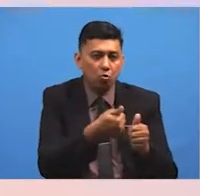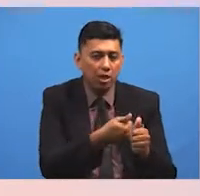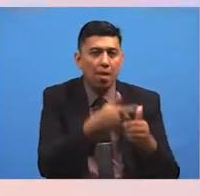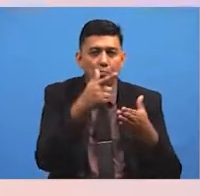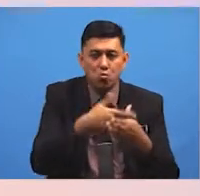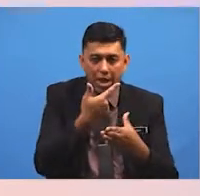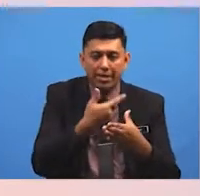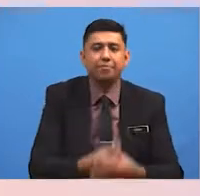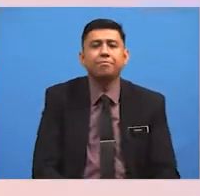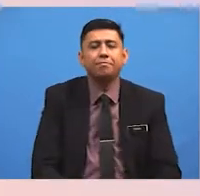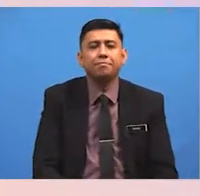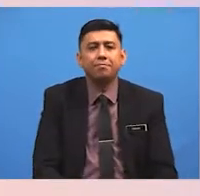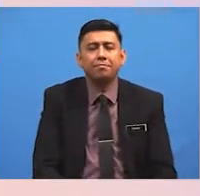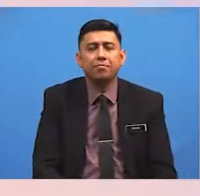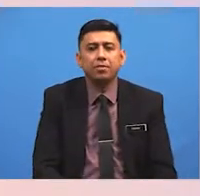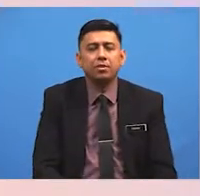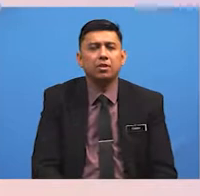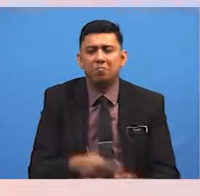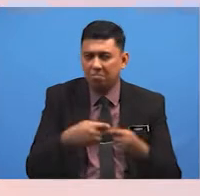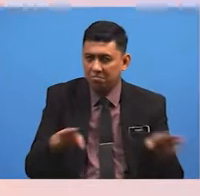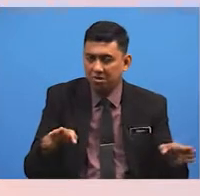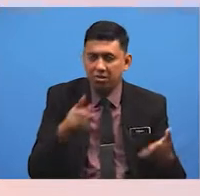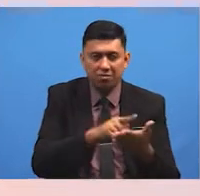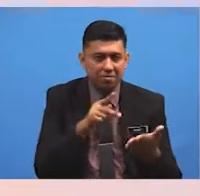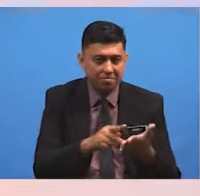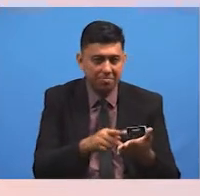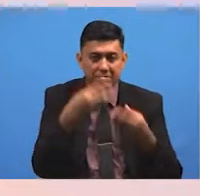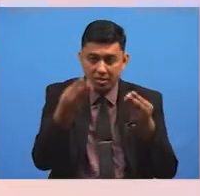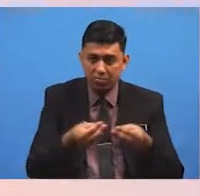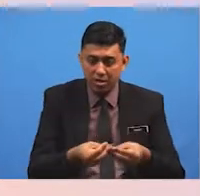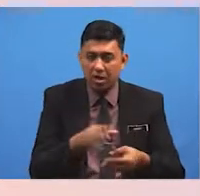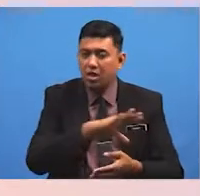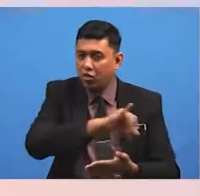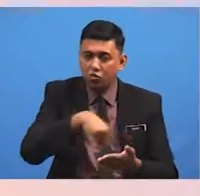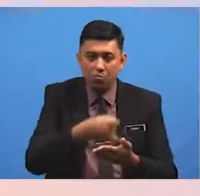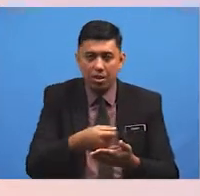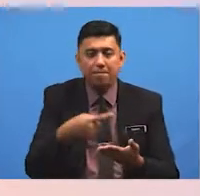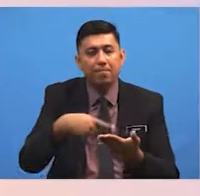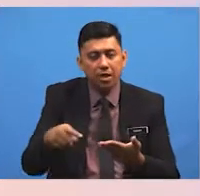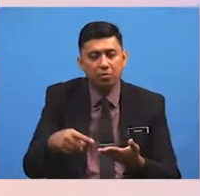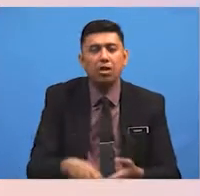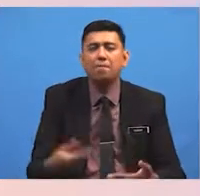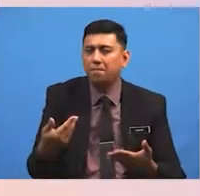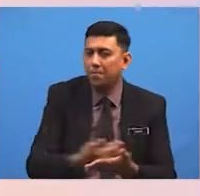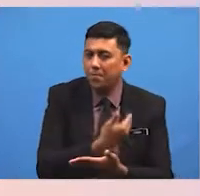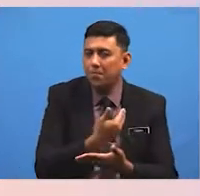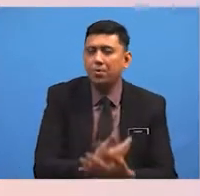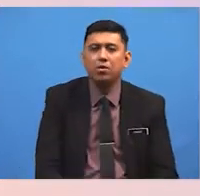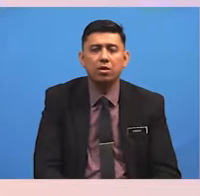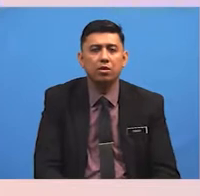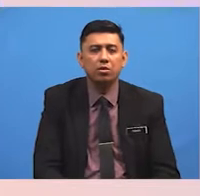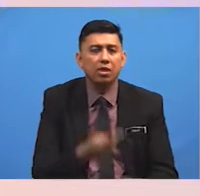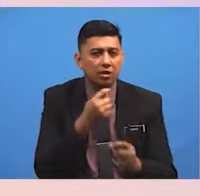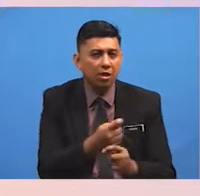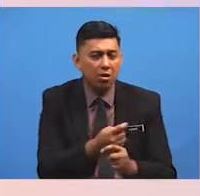ATM 29100 setelah kita kira jumlah penerimaan dan jumlah pembayaran barulah kita